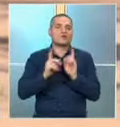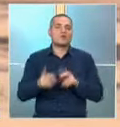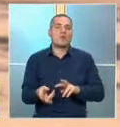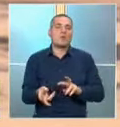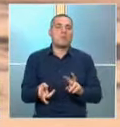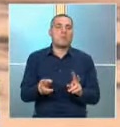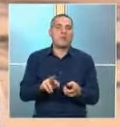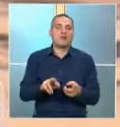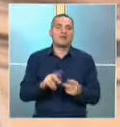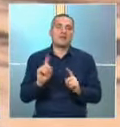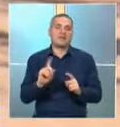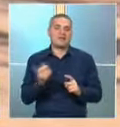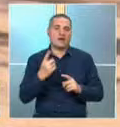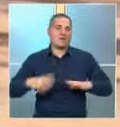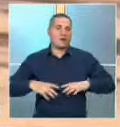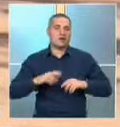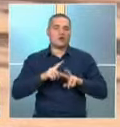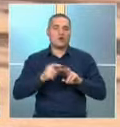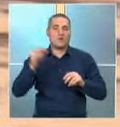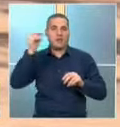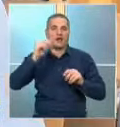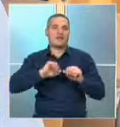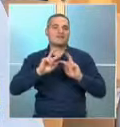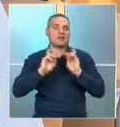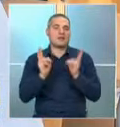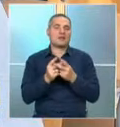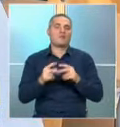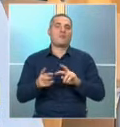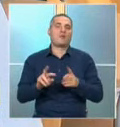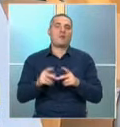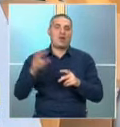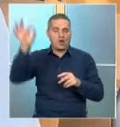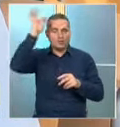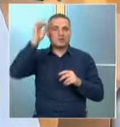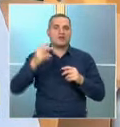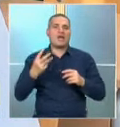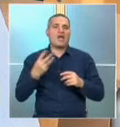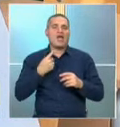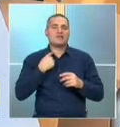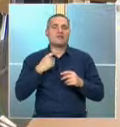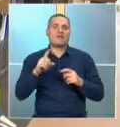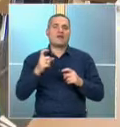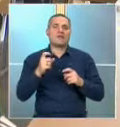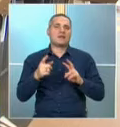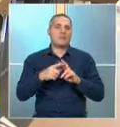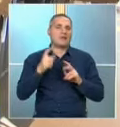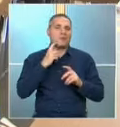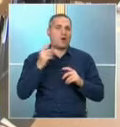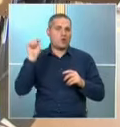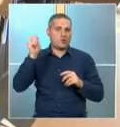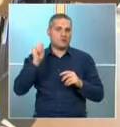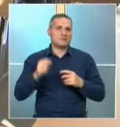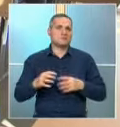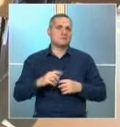променят не само града, и България, и света даже. А учениците от езикова гимназия Петър Берон в Кюстендил оказва се са